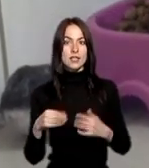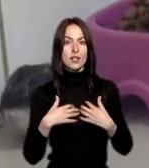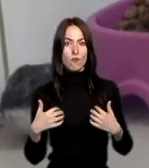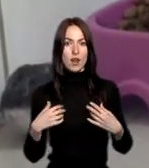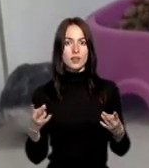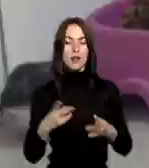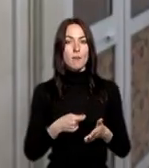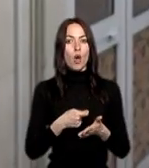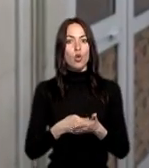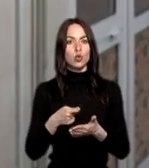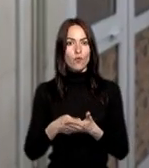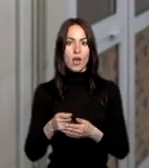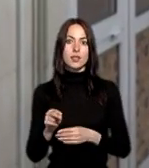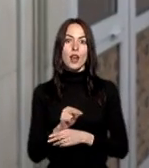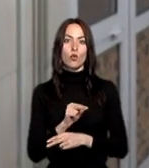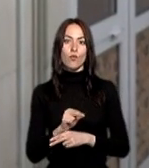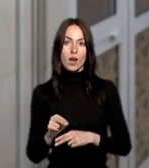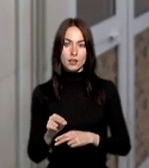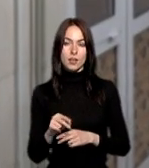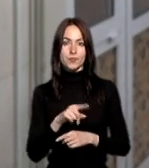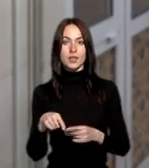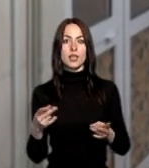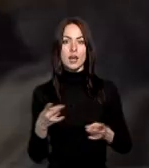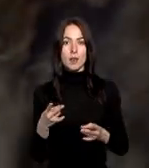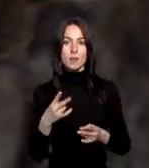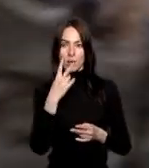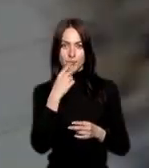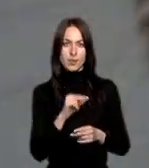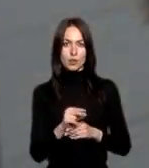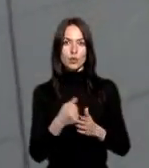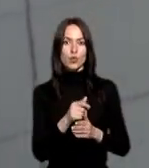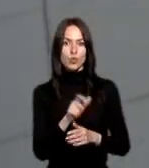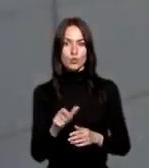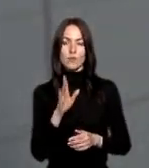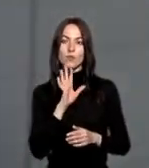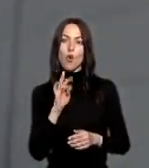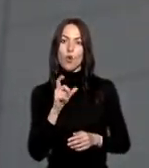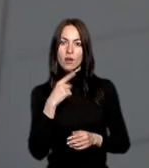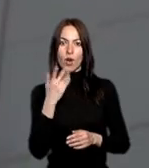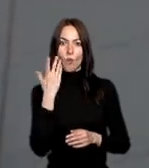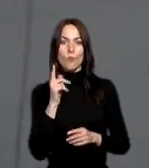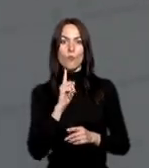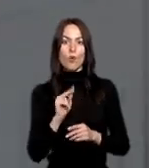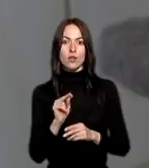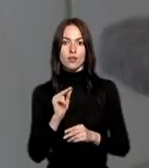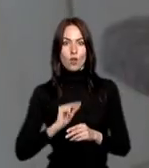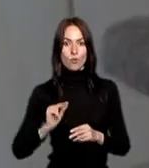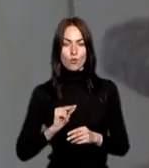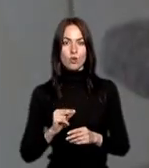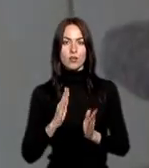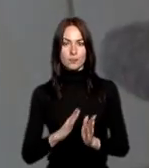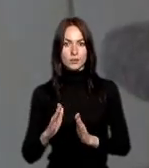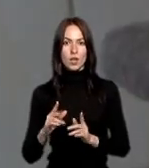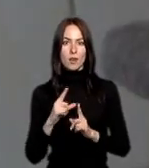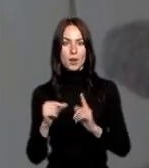треба годувати, лікувати, їх треба соціалізувати. Ольга каже, під час роботи дотримуються умов карантину. У всіх мають